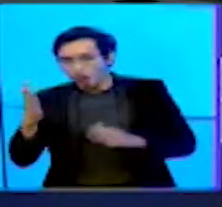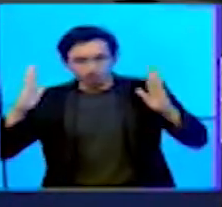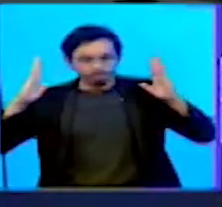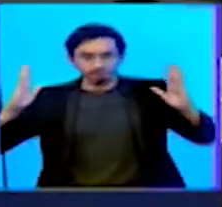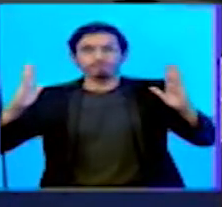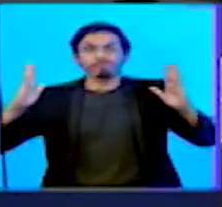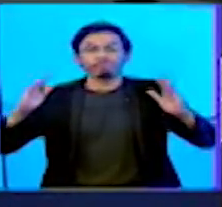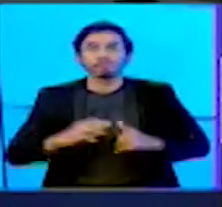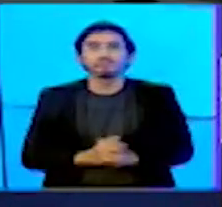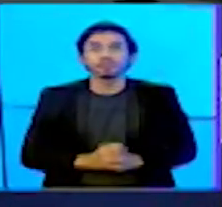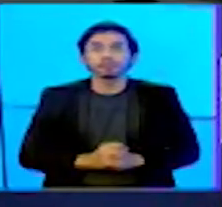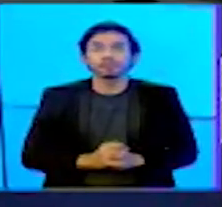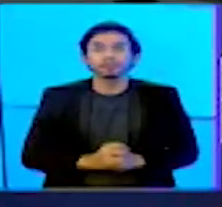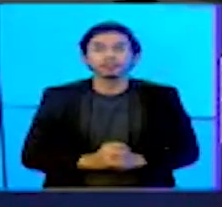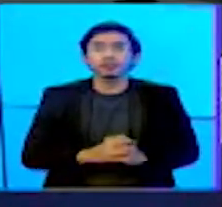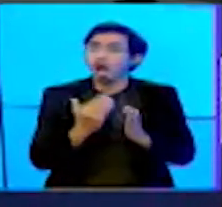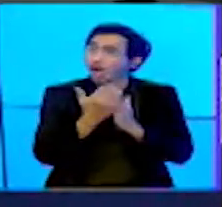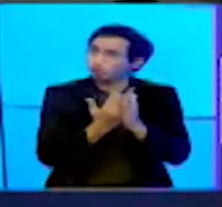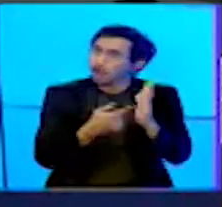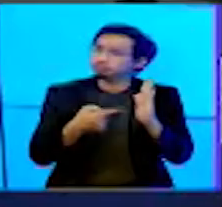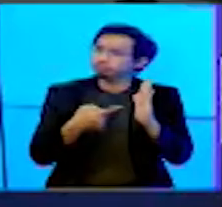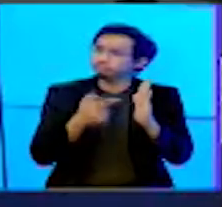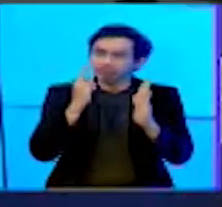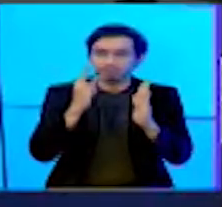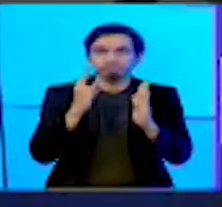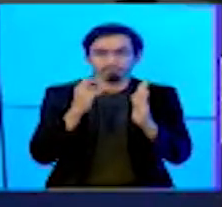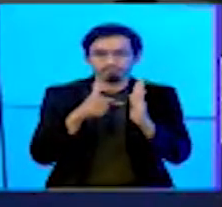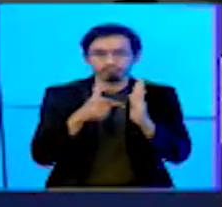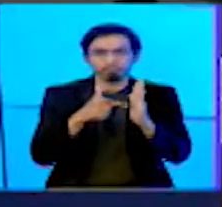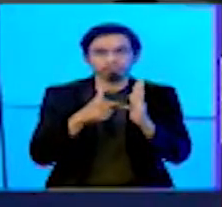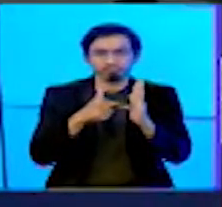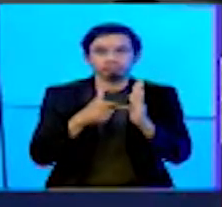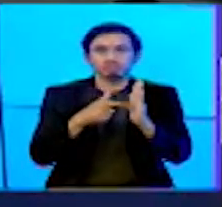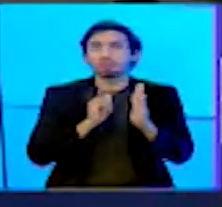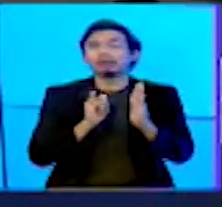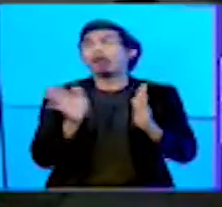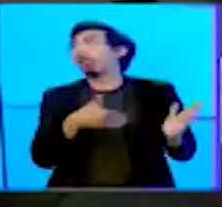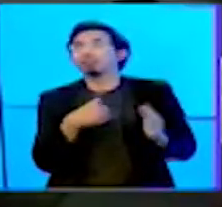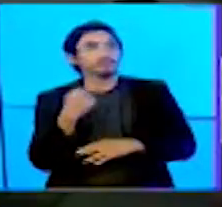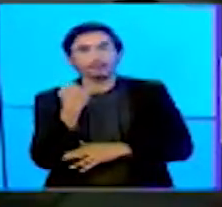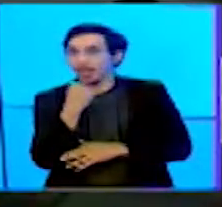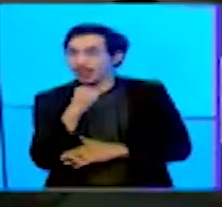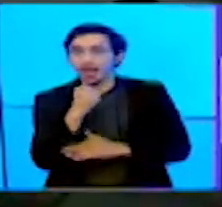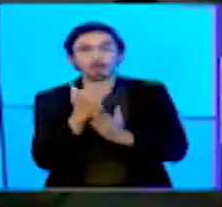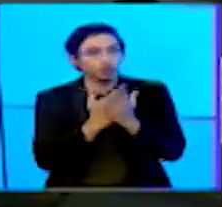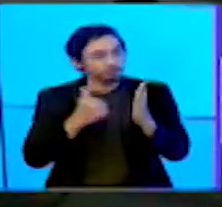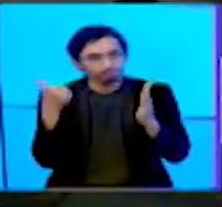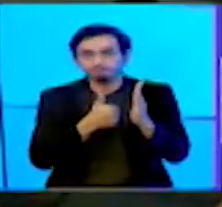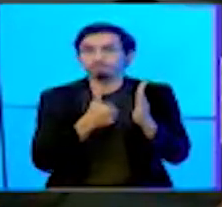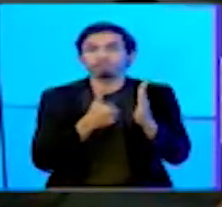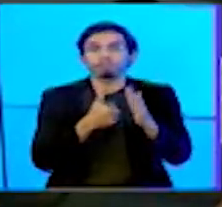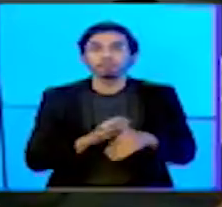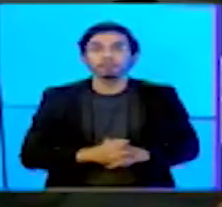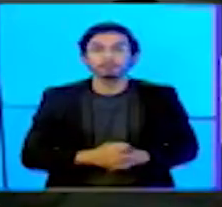ini ada regulasi yang sudah dikeluarkan oleh pemerintah sehingga pastinya harus ditaati dan dijalani oleh seluruh jamaah yang akan berangkat umroh dari Tangerang mahathir Muhammad